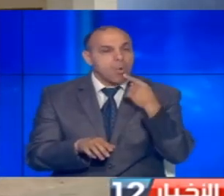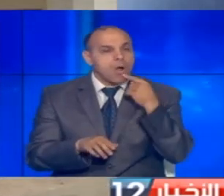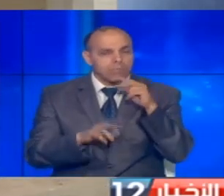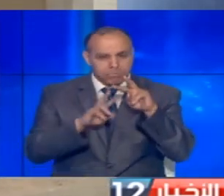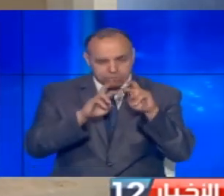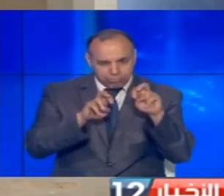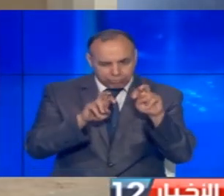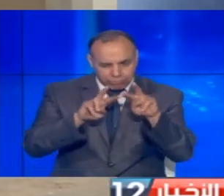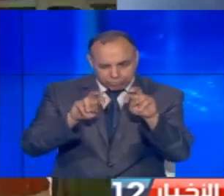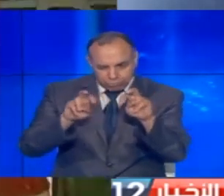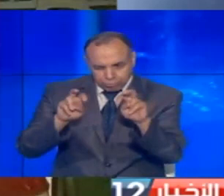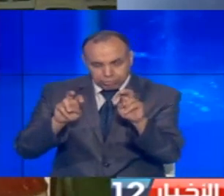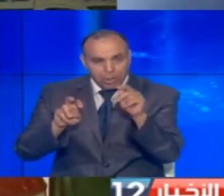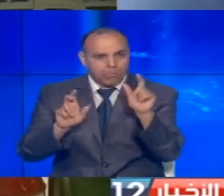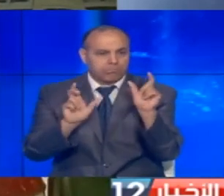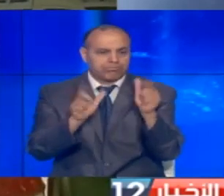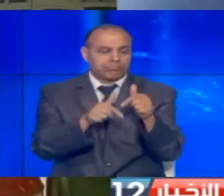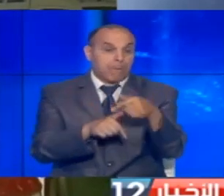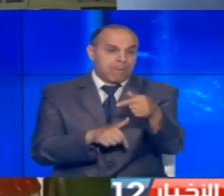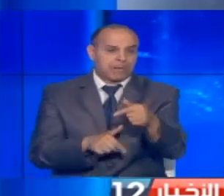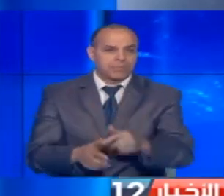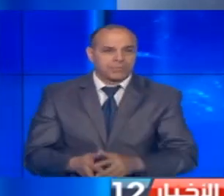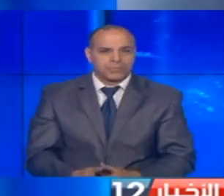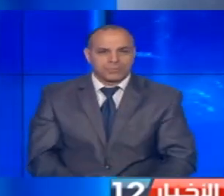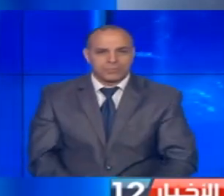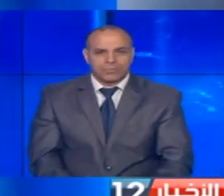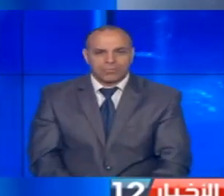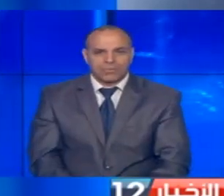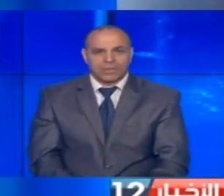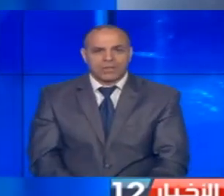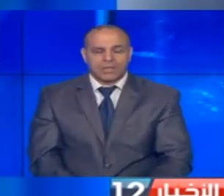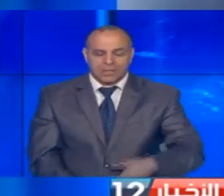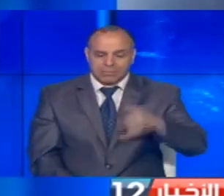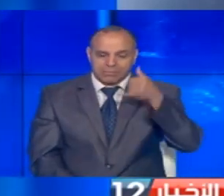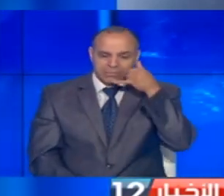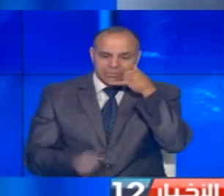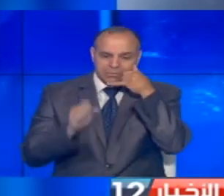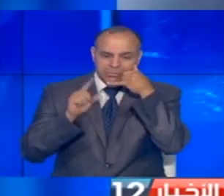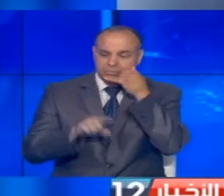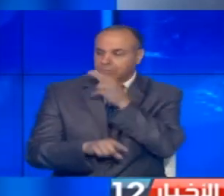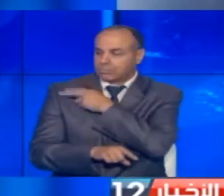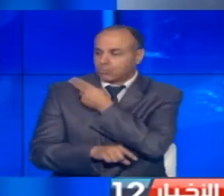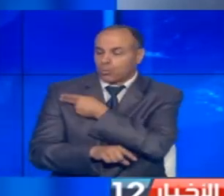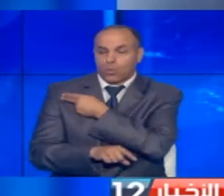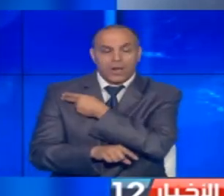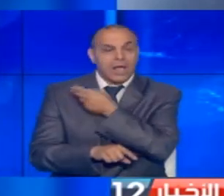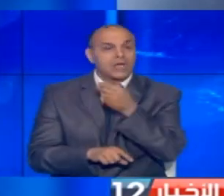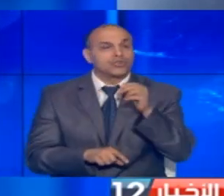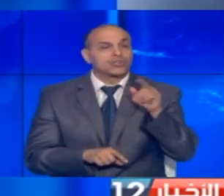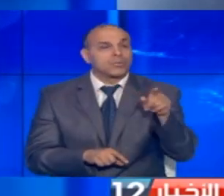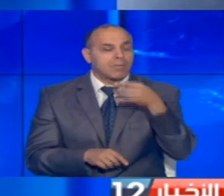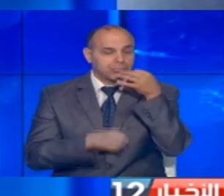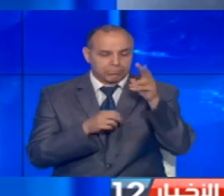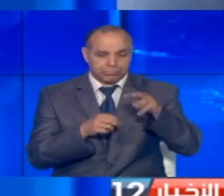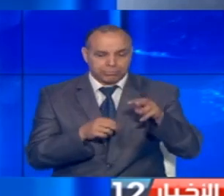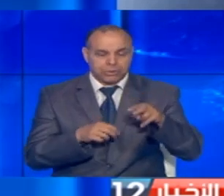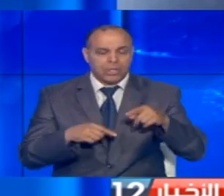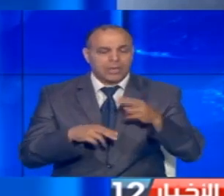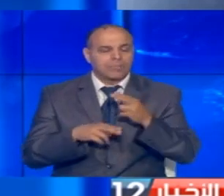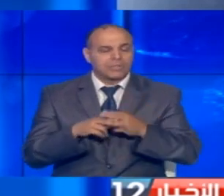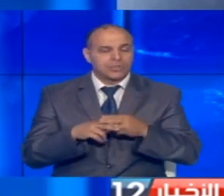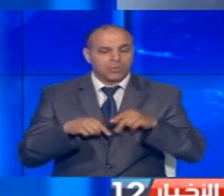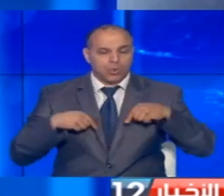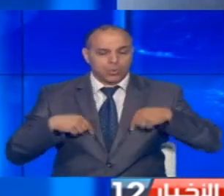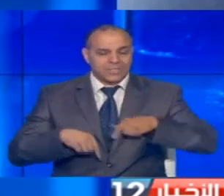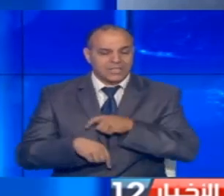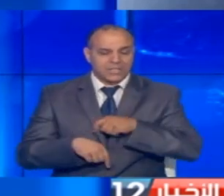إدراجهم بالتفتيش لإلقاء القبض عليهم. وينضم إلينا العميد خليفة الشيباني الناطق الرسمي باسم وزارة